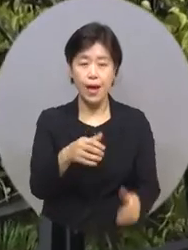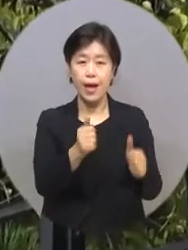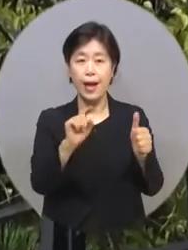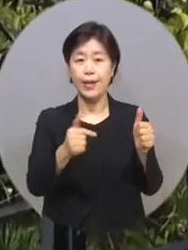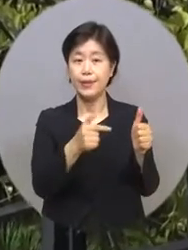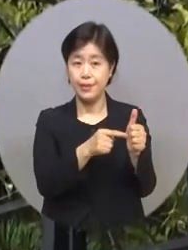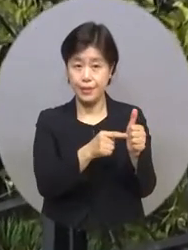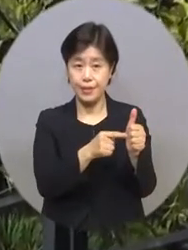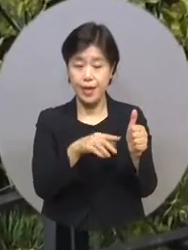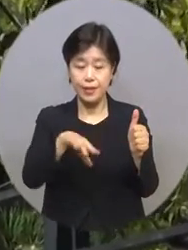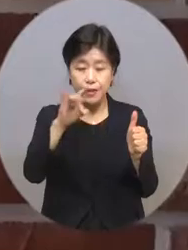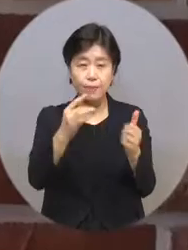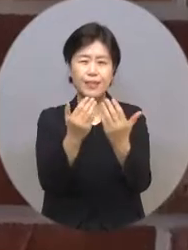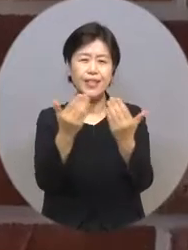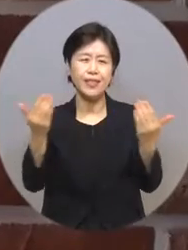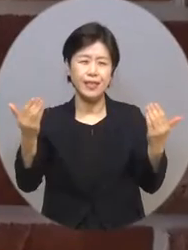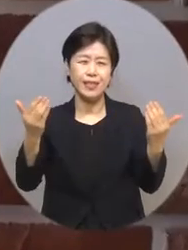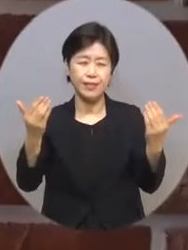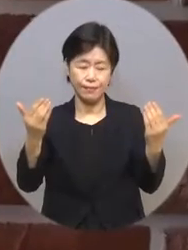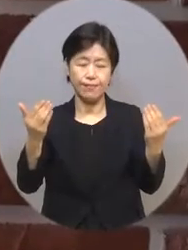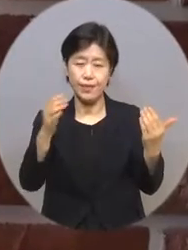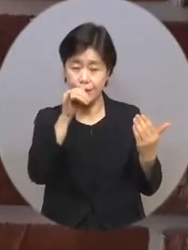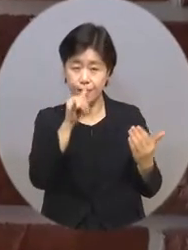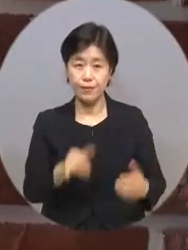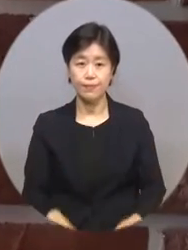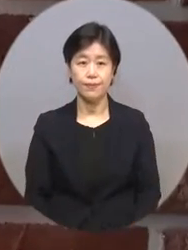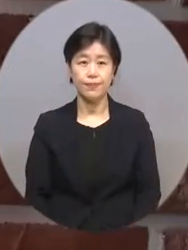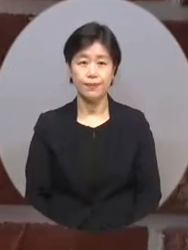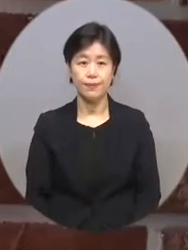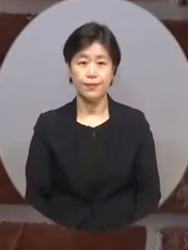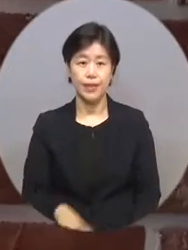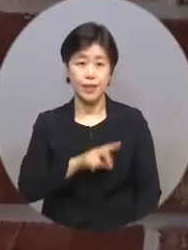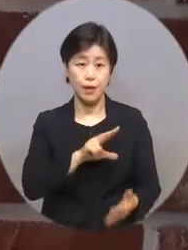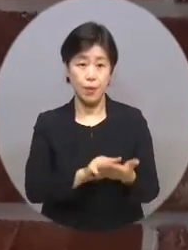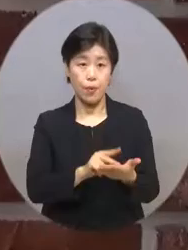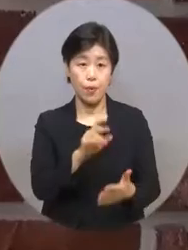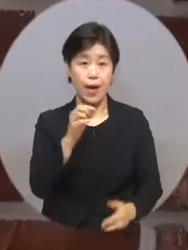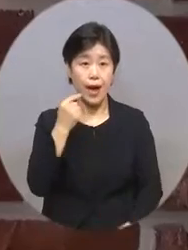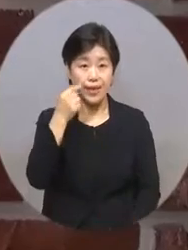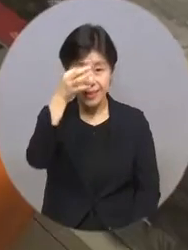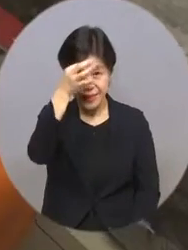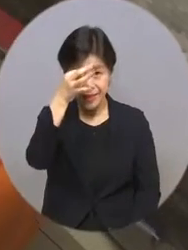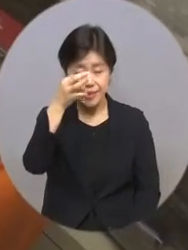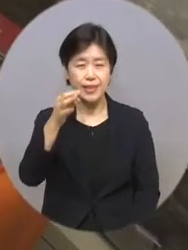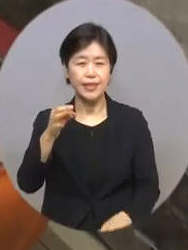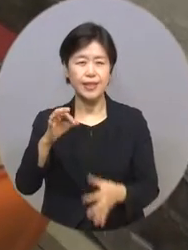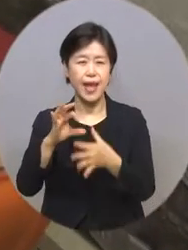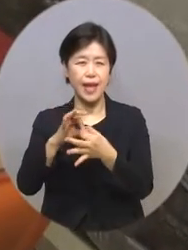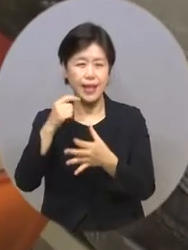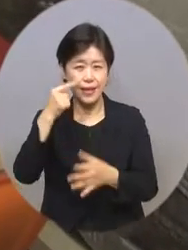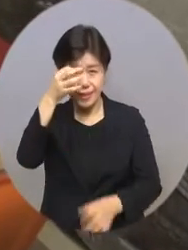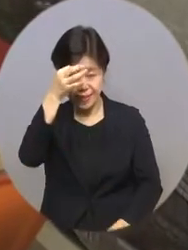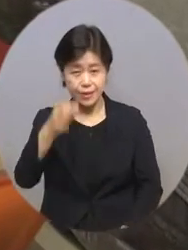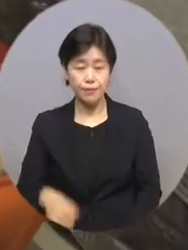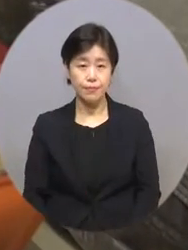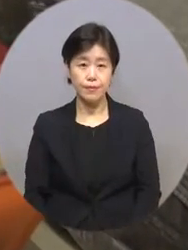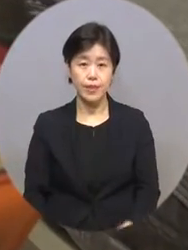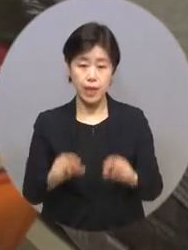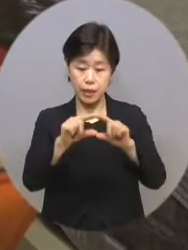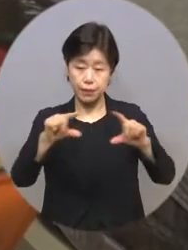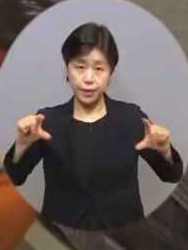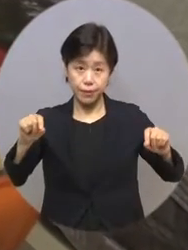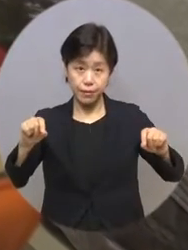갤러리에서는 작가의 단독 전시회 아트 앤 아트가 시작되었습니다. 30cm 자로